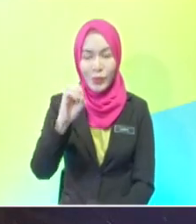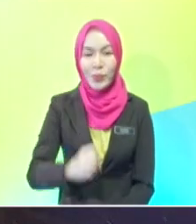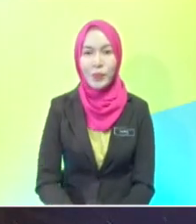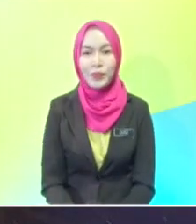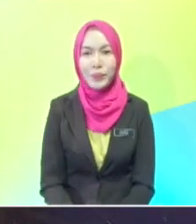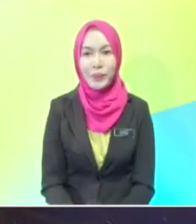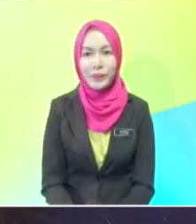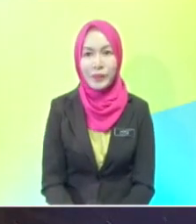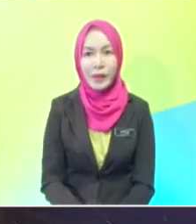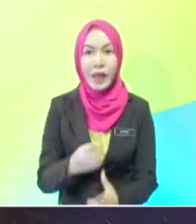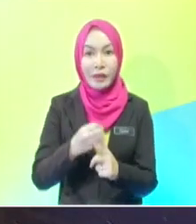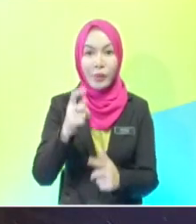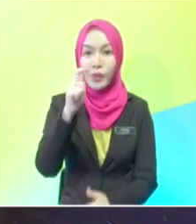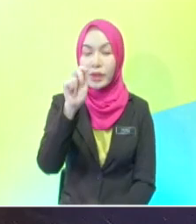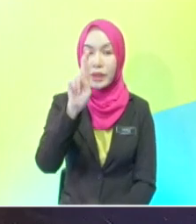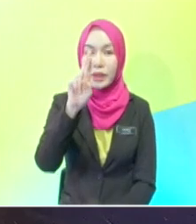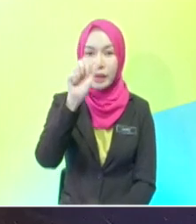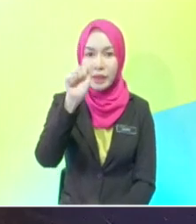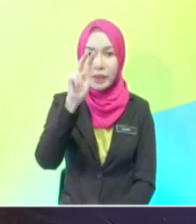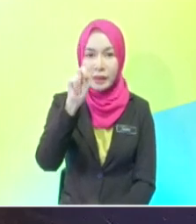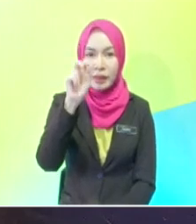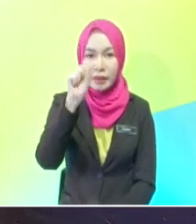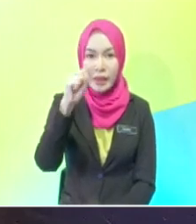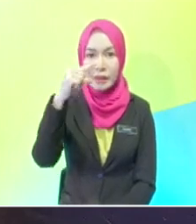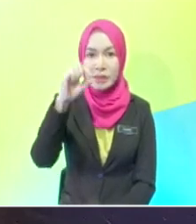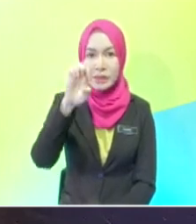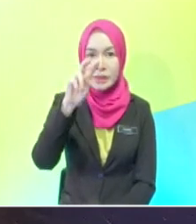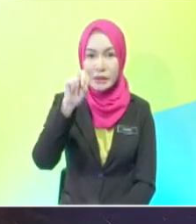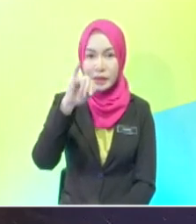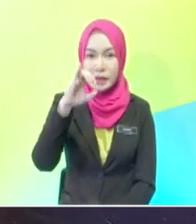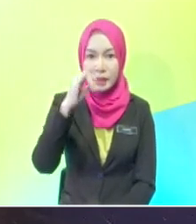antara makanan yang boleh kita makan melalui proses organisme